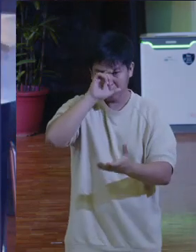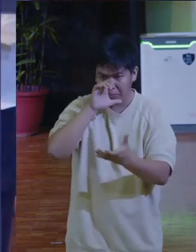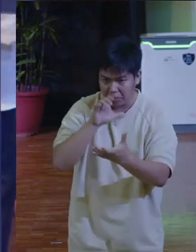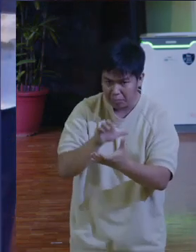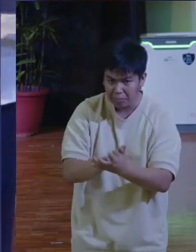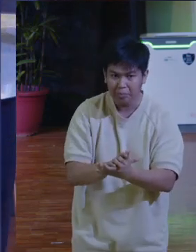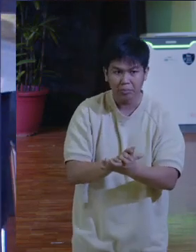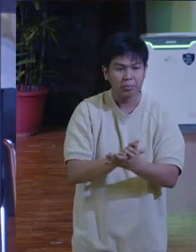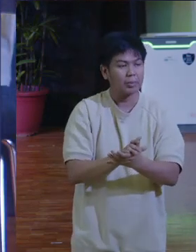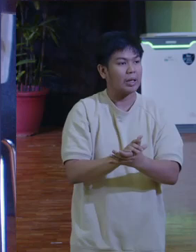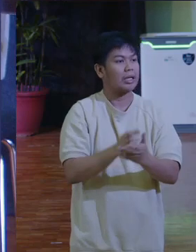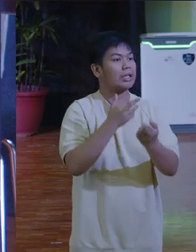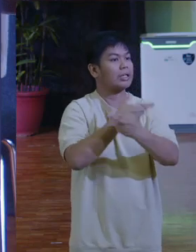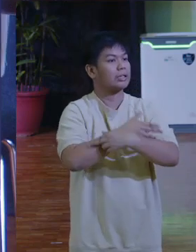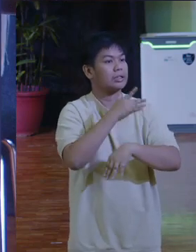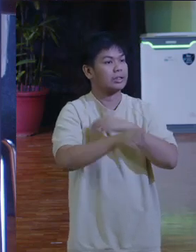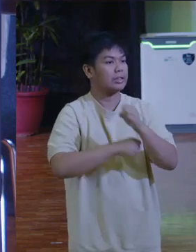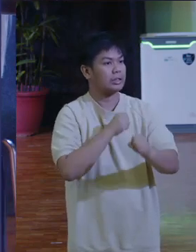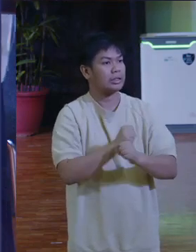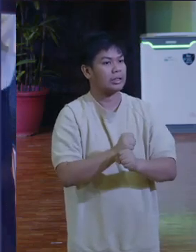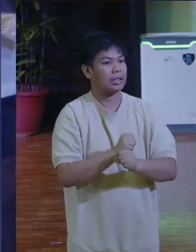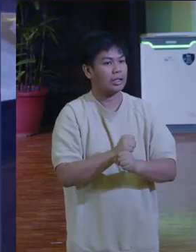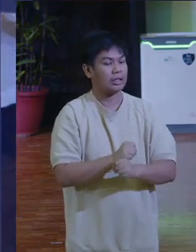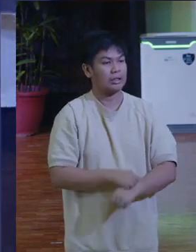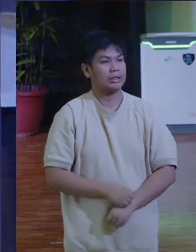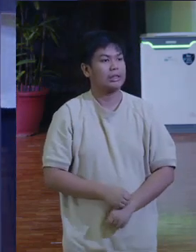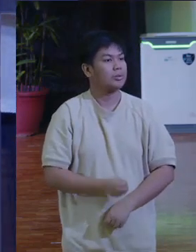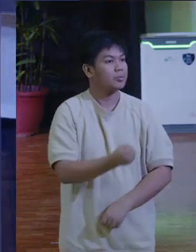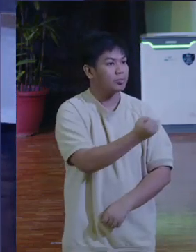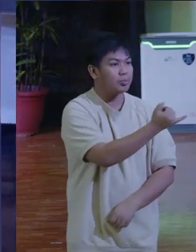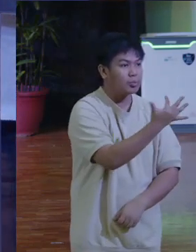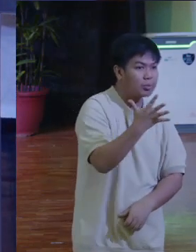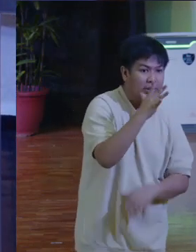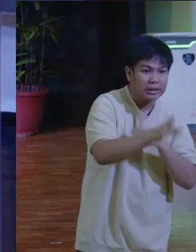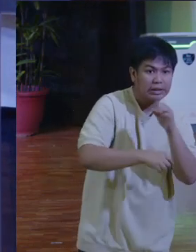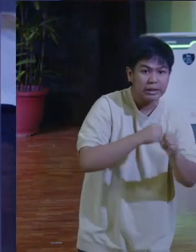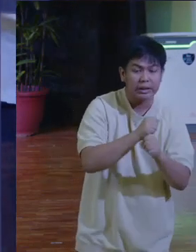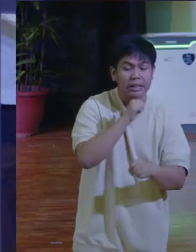year. Alam niyo kung gaano kahaba nila hindi sinunod?